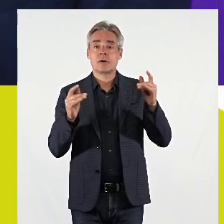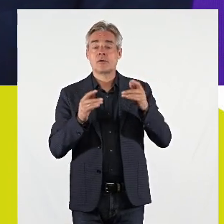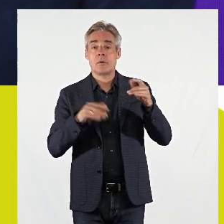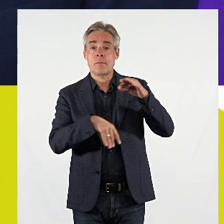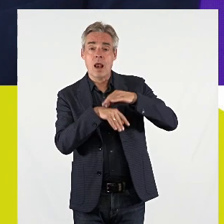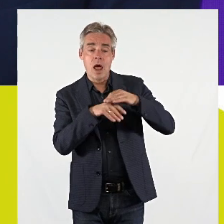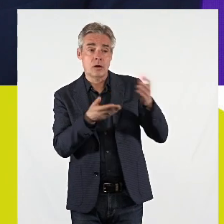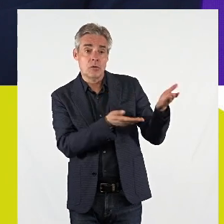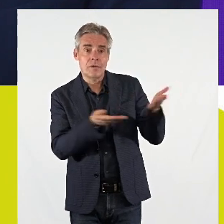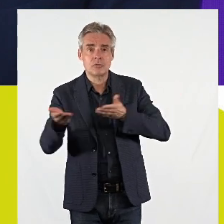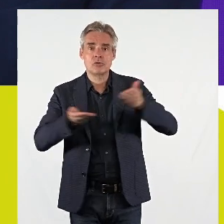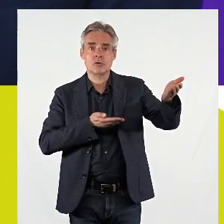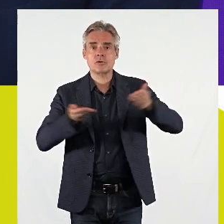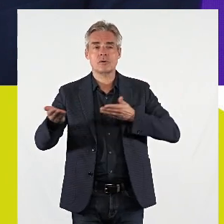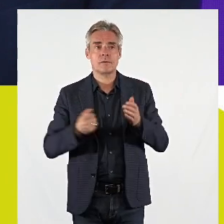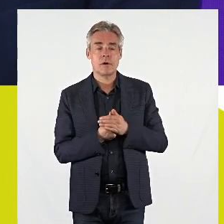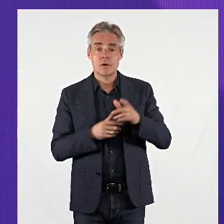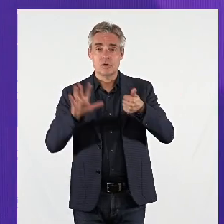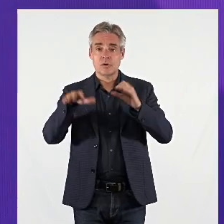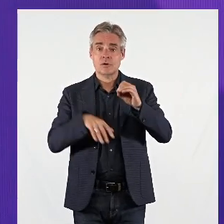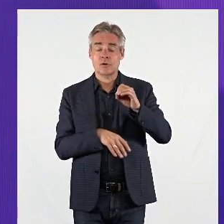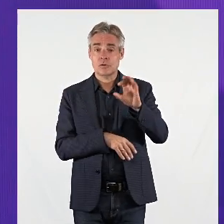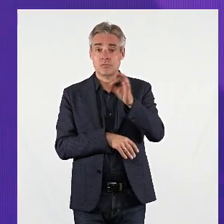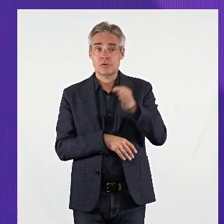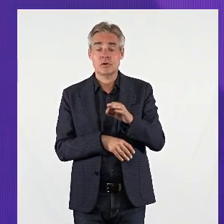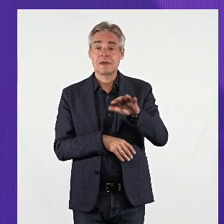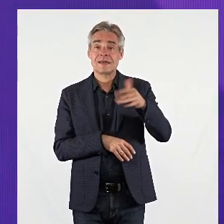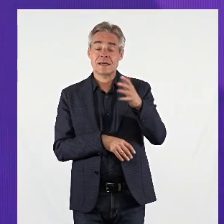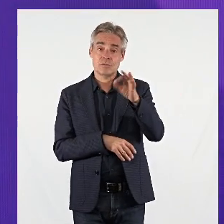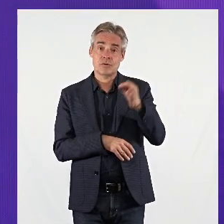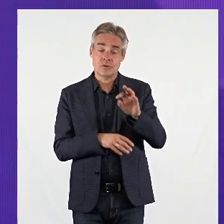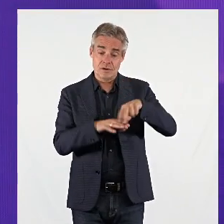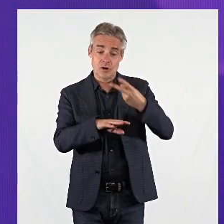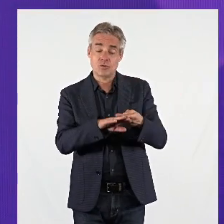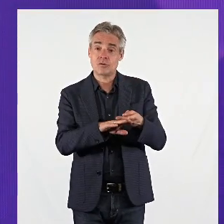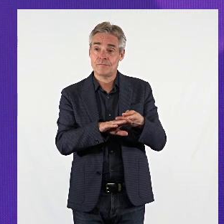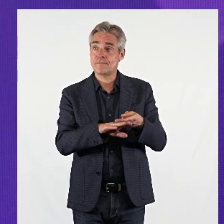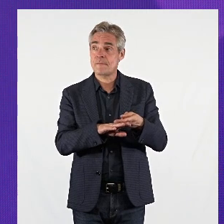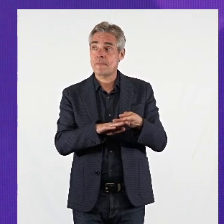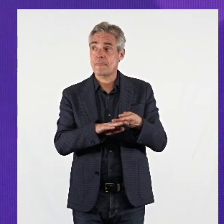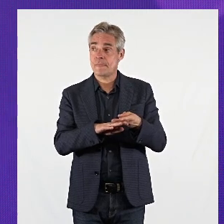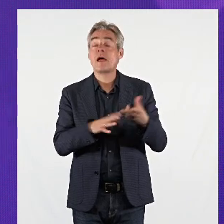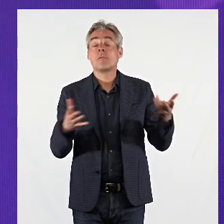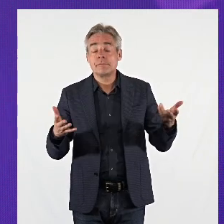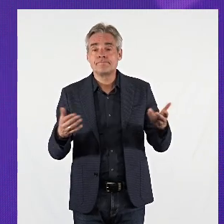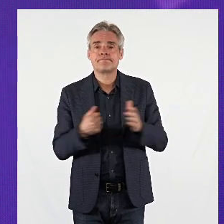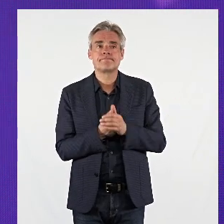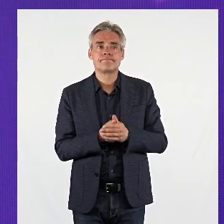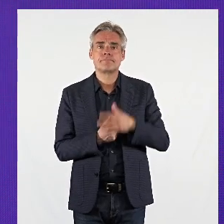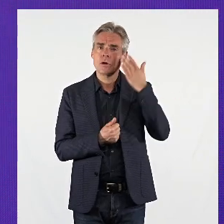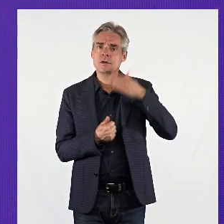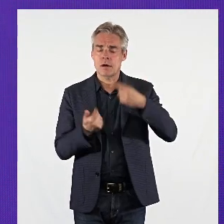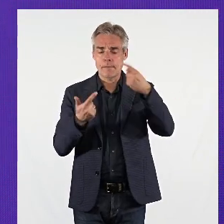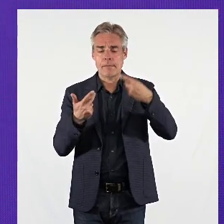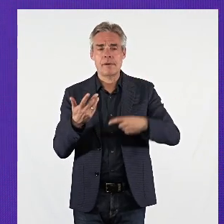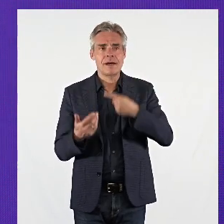pour presque 60%, que pour presque 15%, il s'agit de chutes. Bon, quand on sait ça, ça veut dire